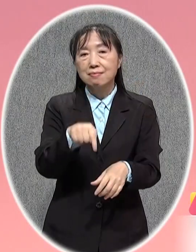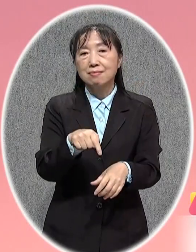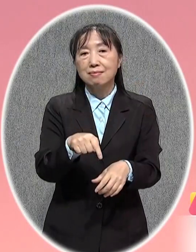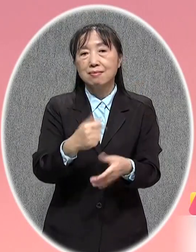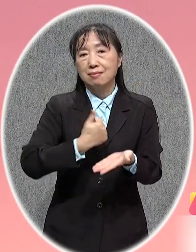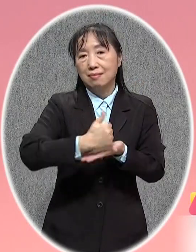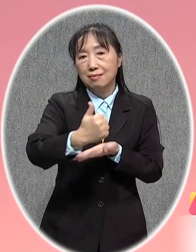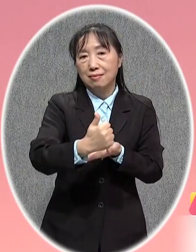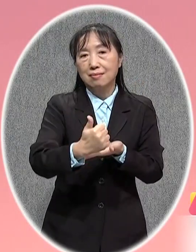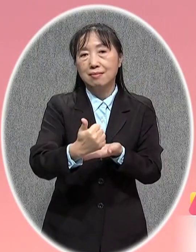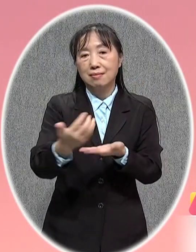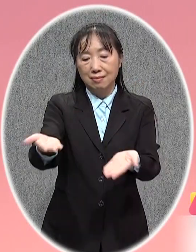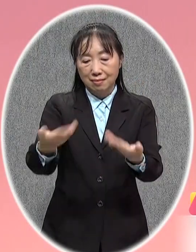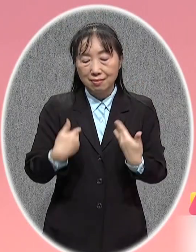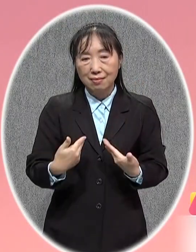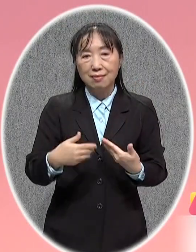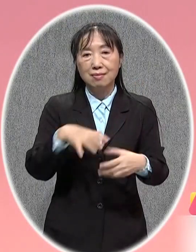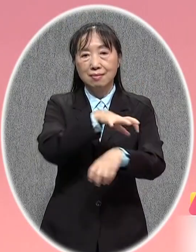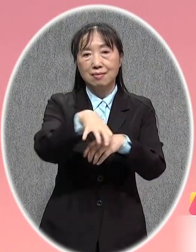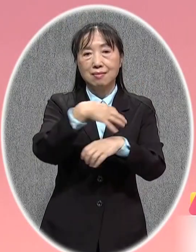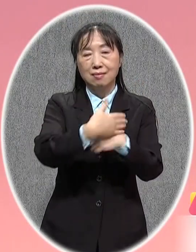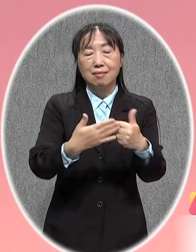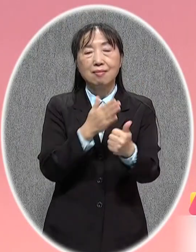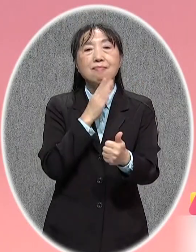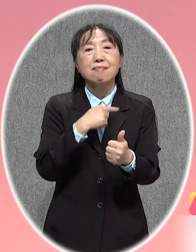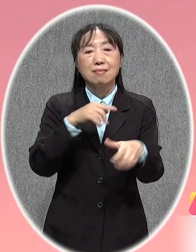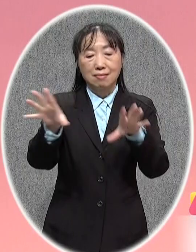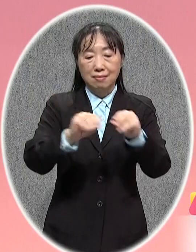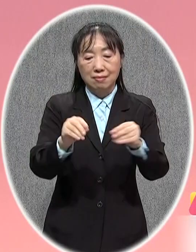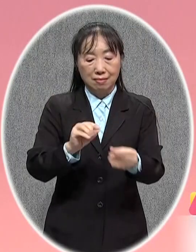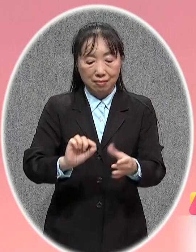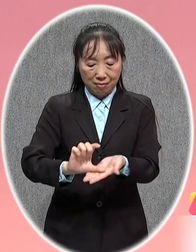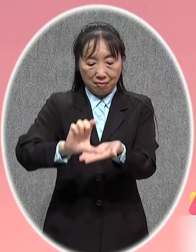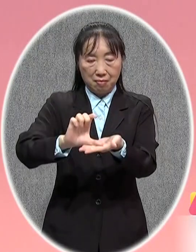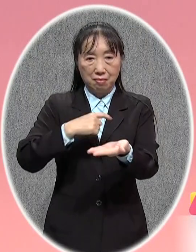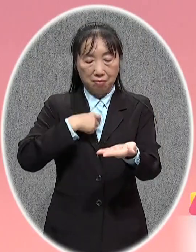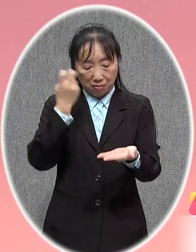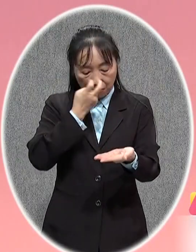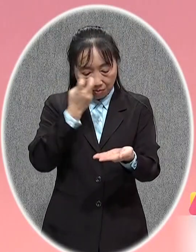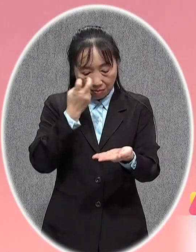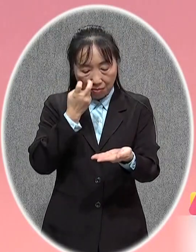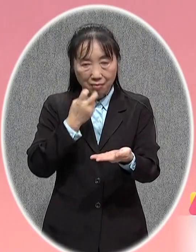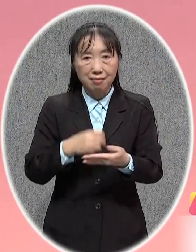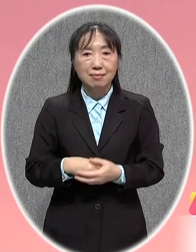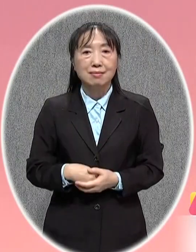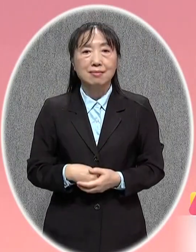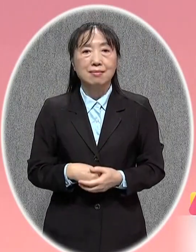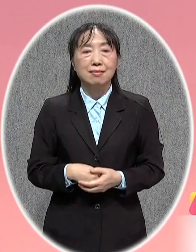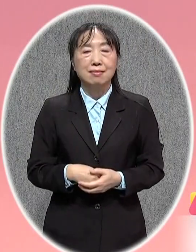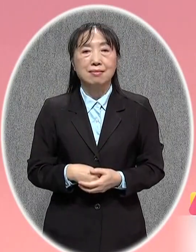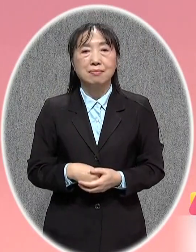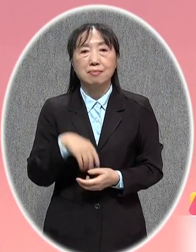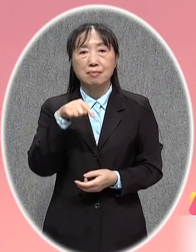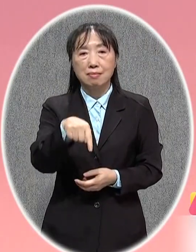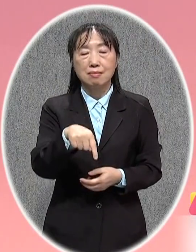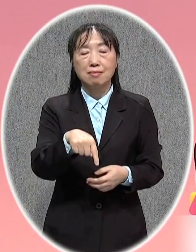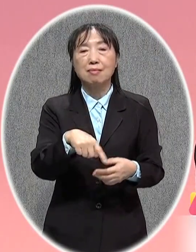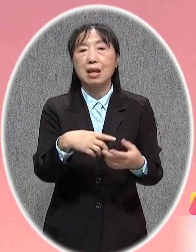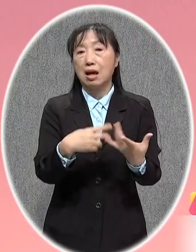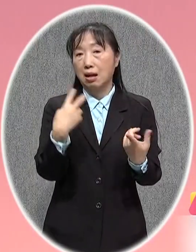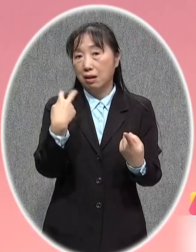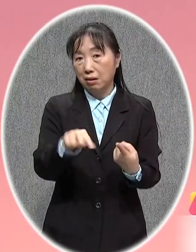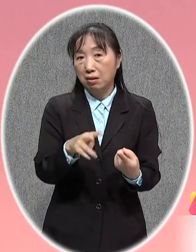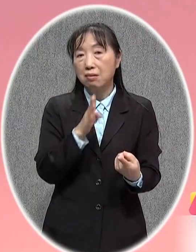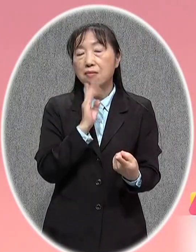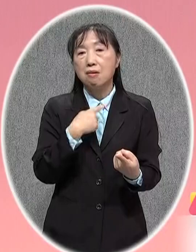送到环保署那本厚厚的环差分析报告。那我详细看了之后呢，因为它不再菌生，也不